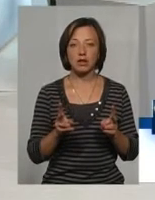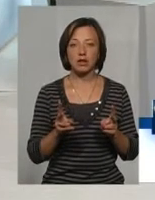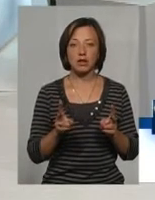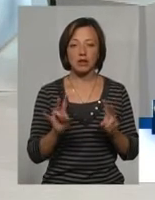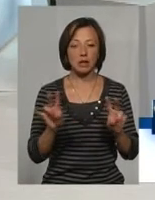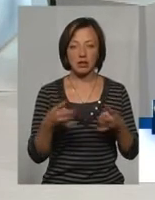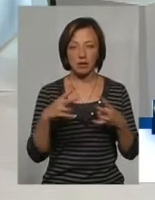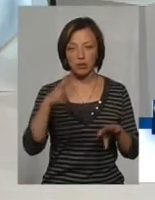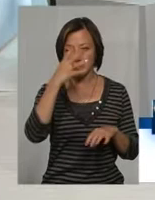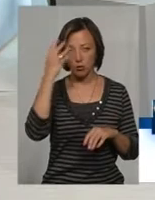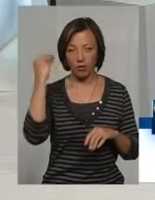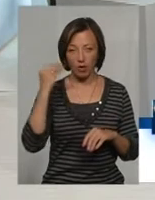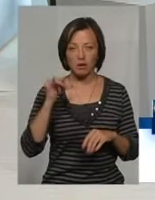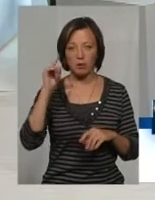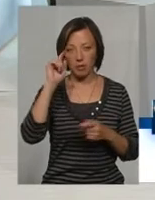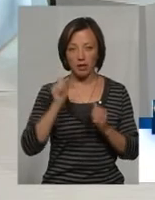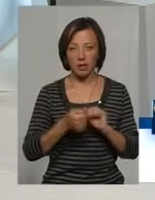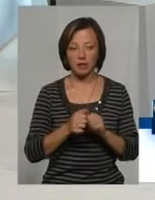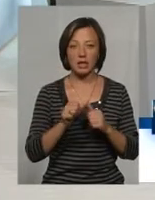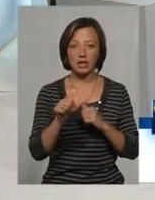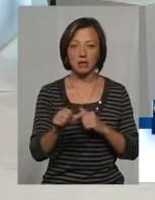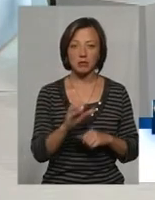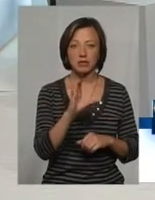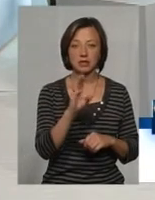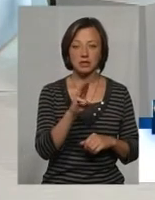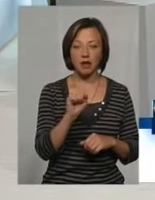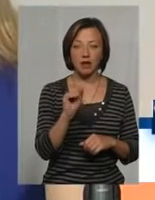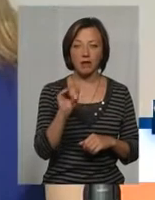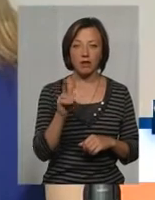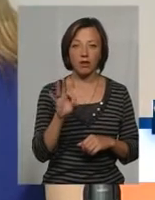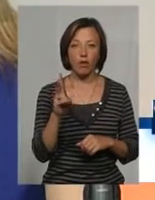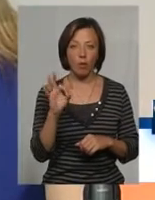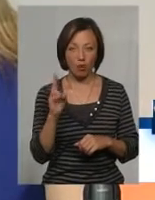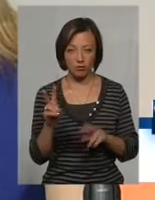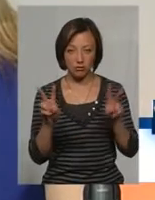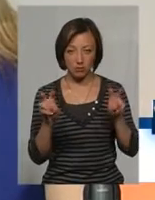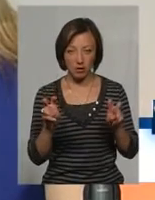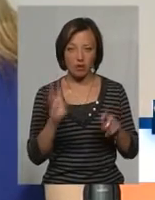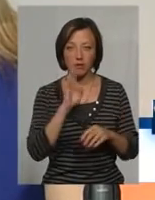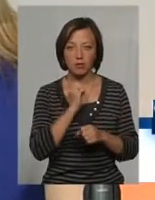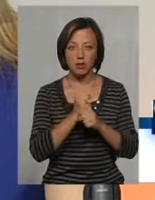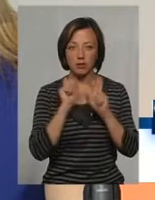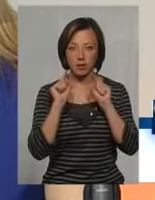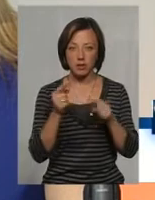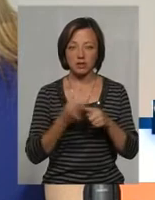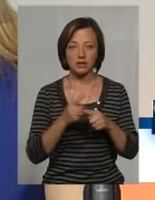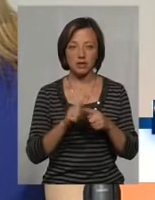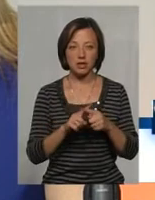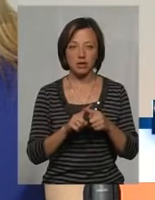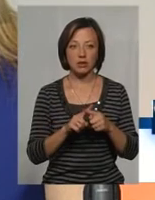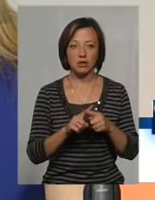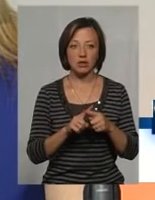треба забувати. І пам'ятати, що крім стафілококка, так як часто буває, мами роблять акцент на те,